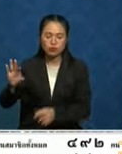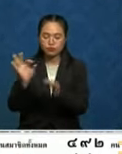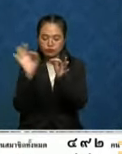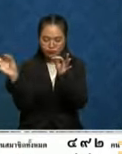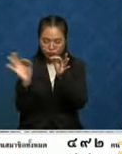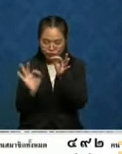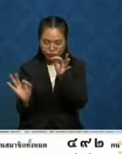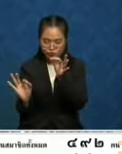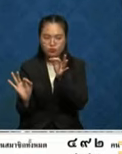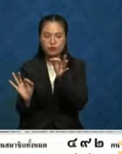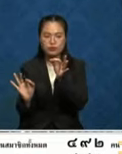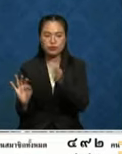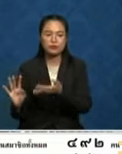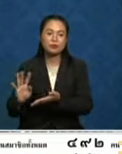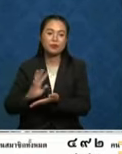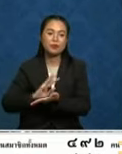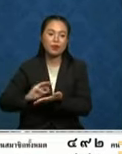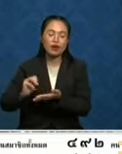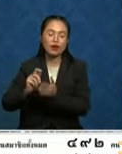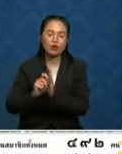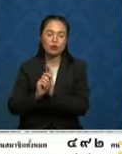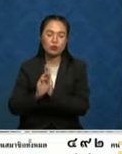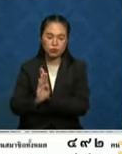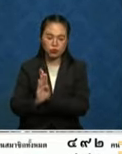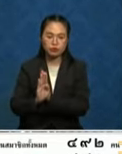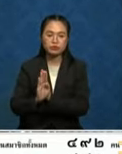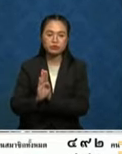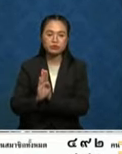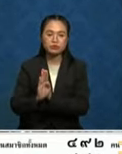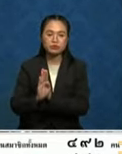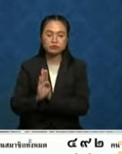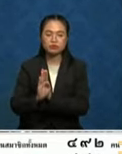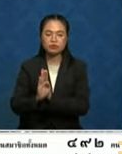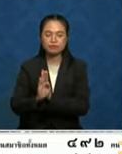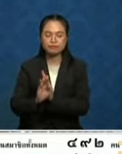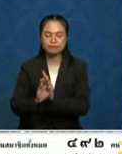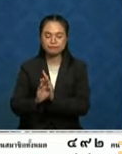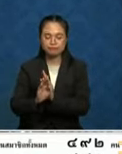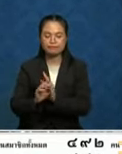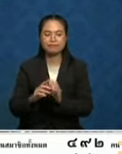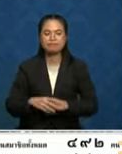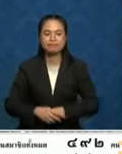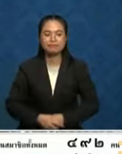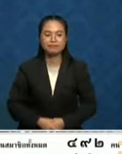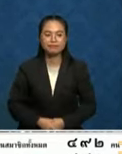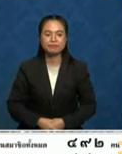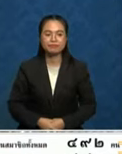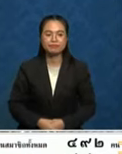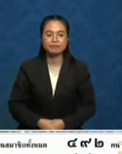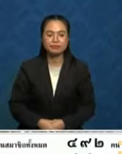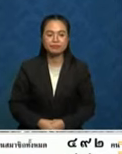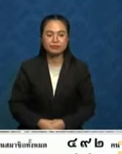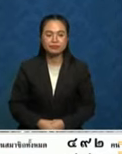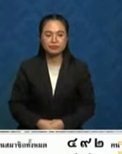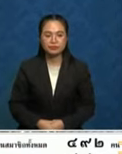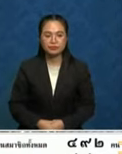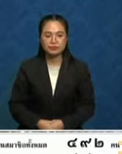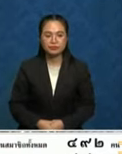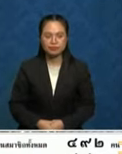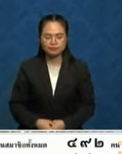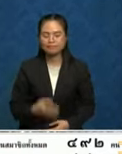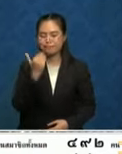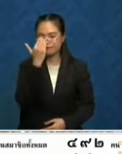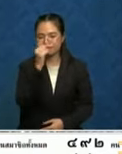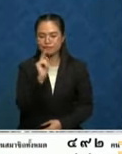ราชบัญญัติมหามหาวิทยาลัยอุบลราชธานีพ.ศนะคะจุดๆๆเนื่อง